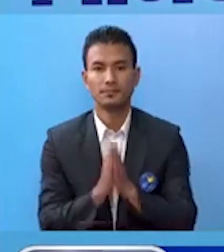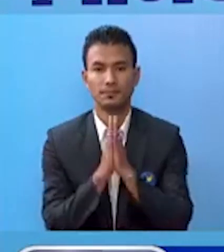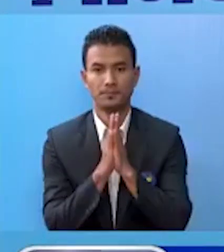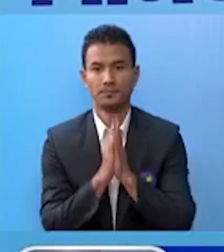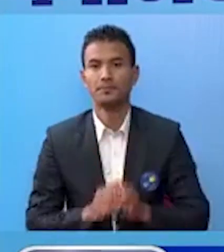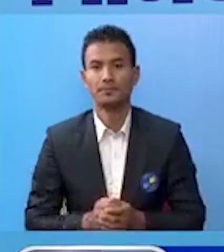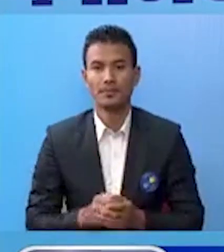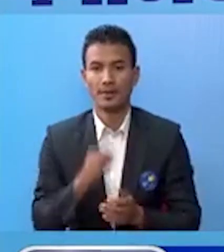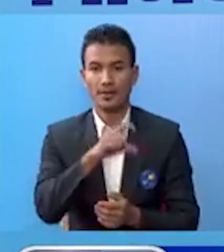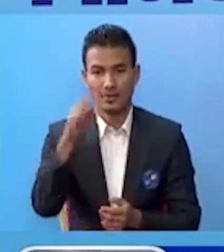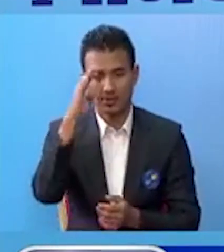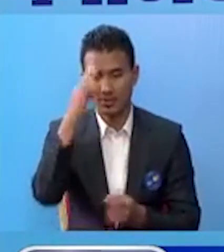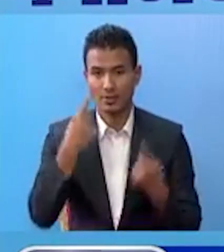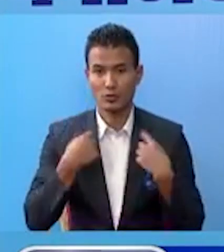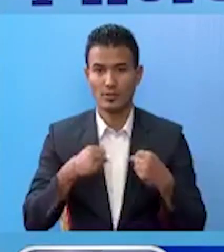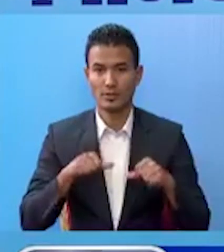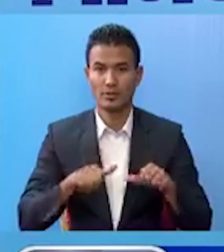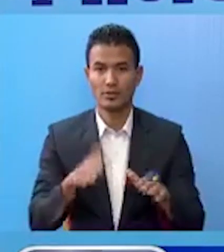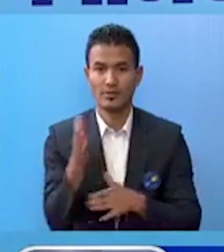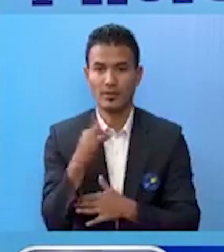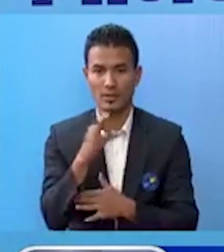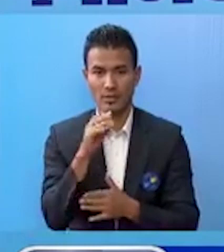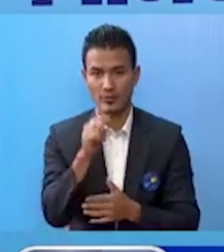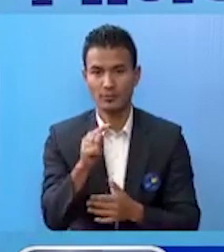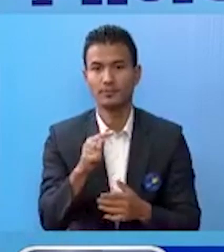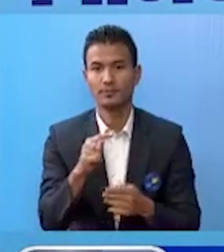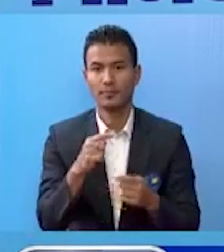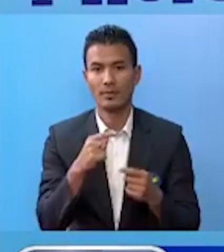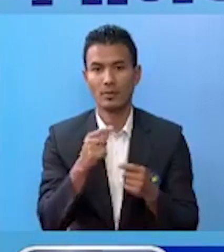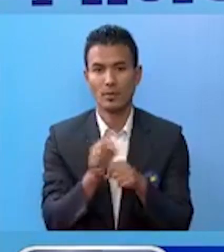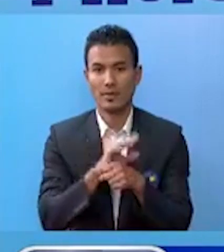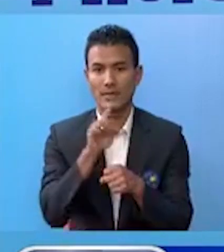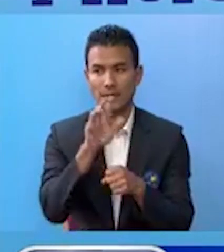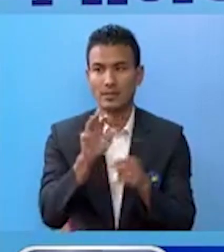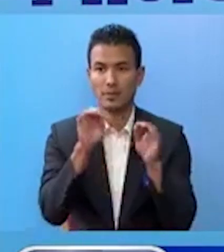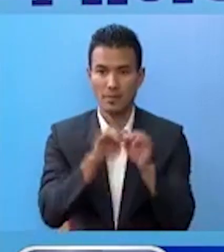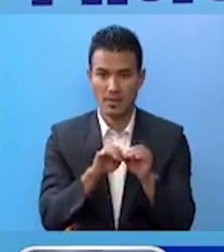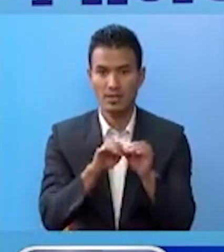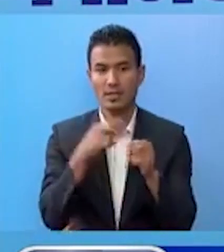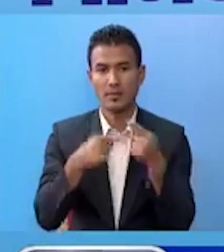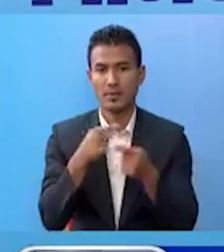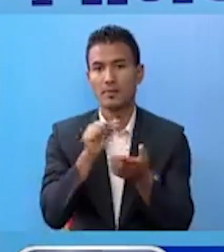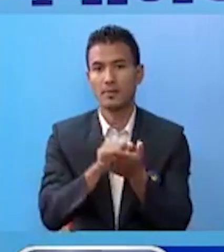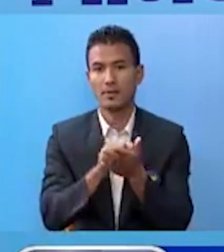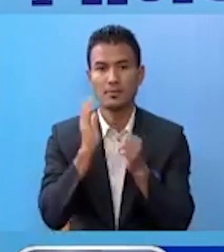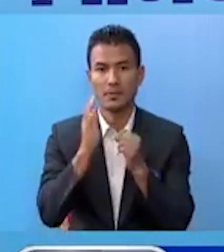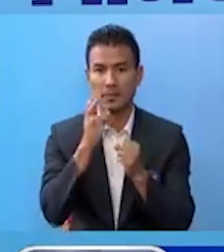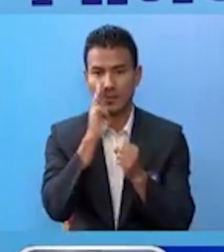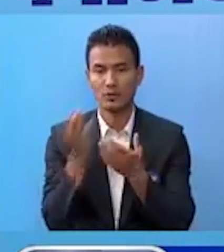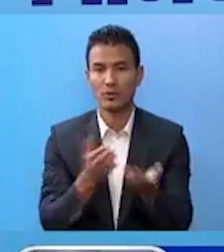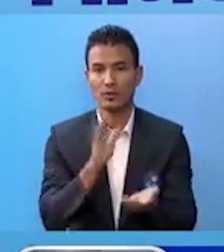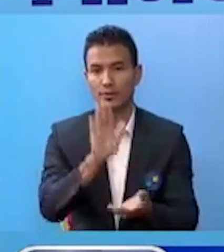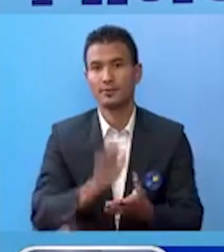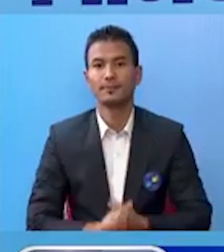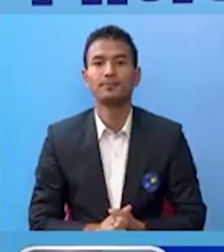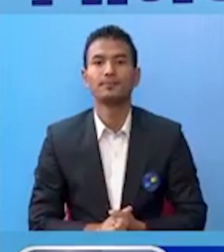नमस्कार। नेपाल सरकार स्वास्थ्य तथा जनसंख्या मंत्रालय को COVID-19 संबंधी नियमित प्रेस ब्रिफिंग में